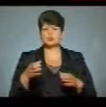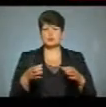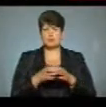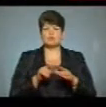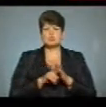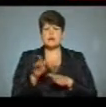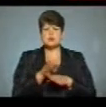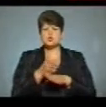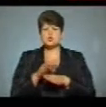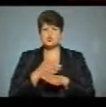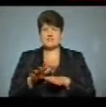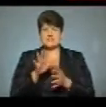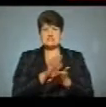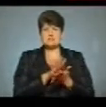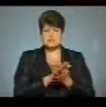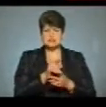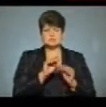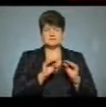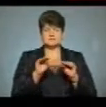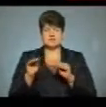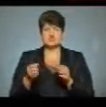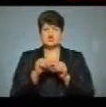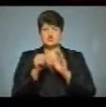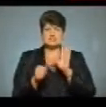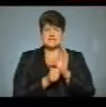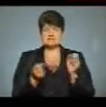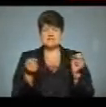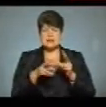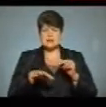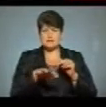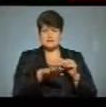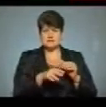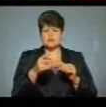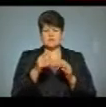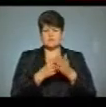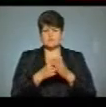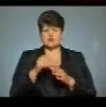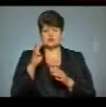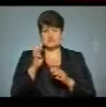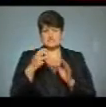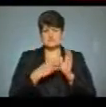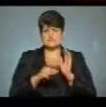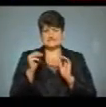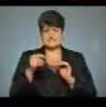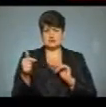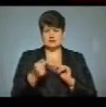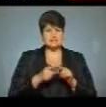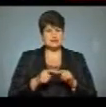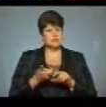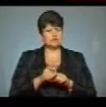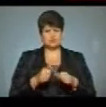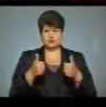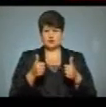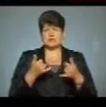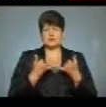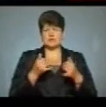сортувати сміття. Для цього там встановили 16 спеціальних майданчиків вартістю 480 тисяч гривень. Це є дуже добре для довкілля,